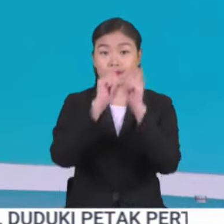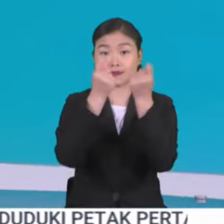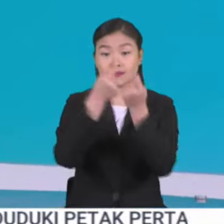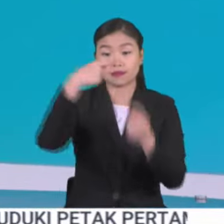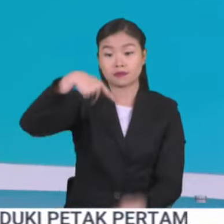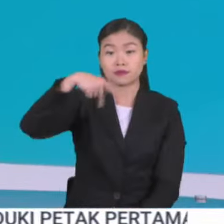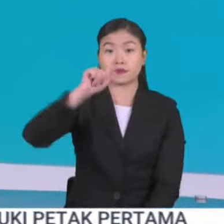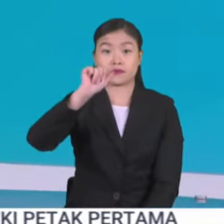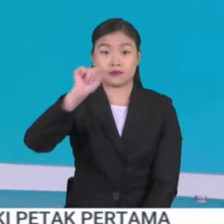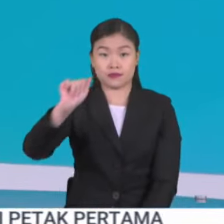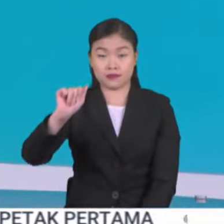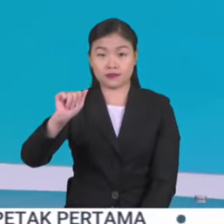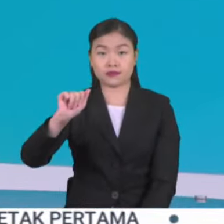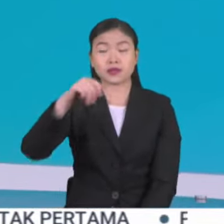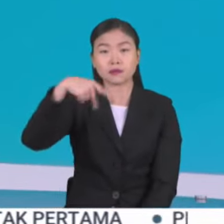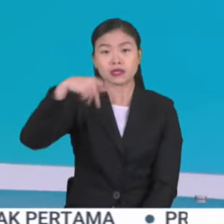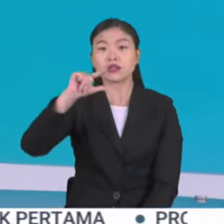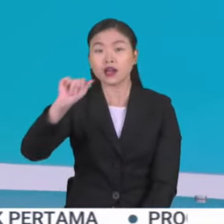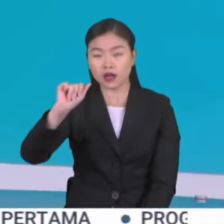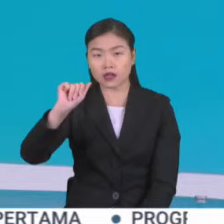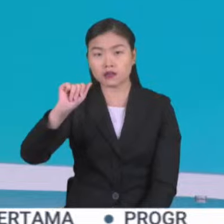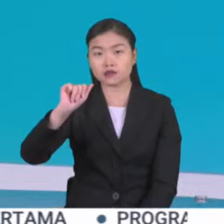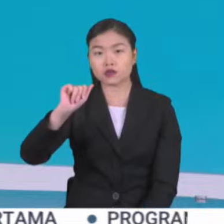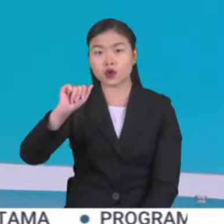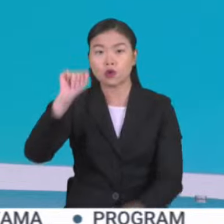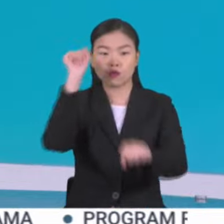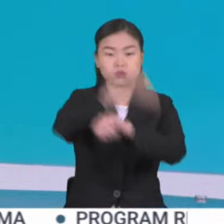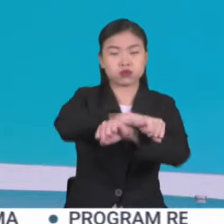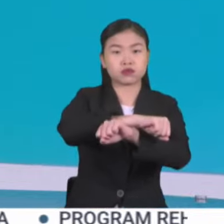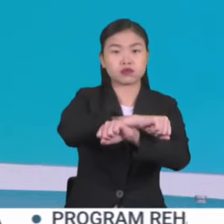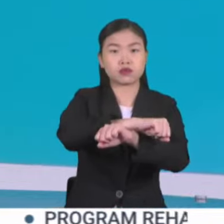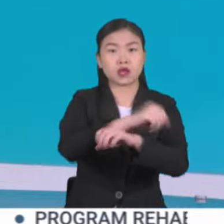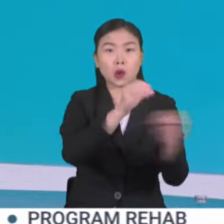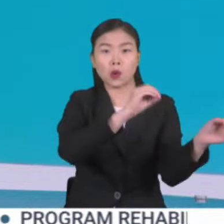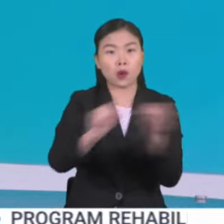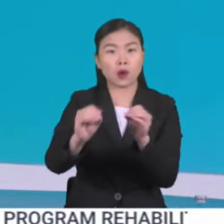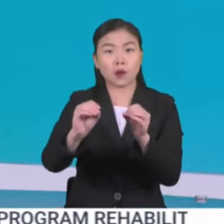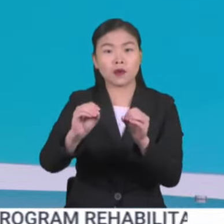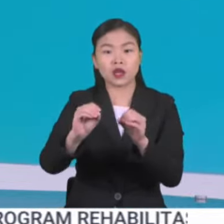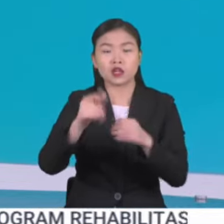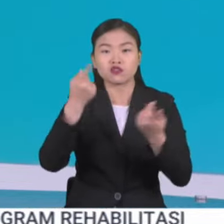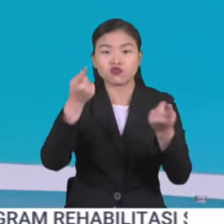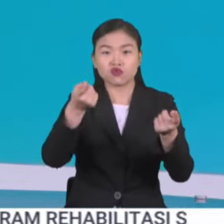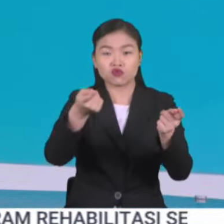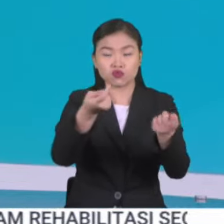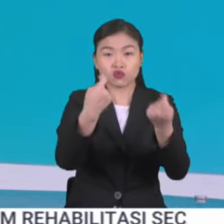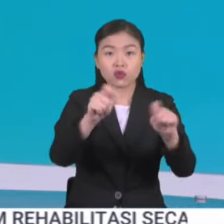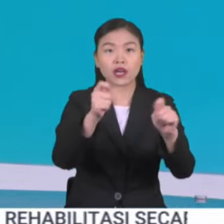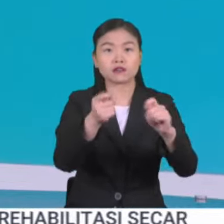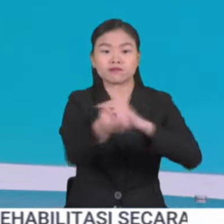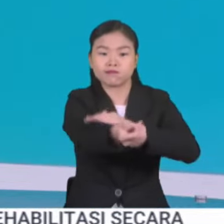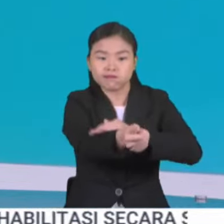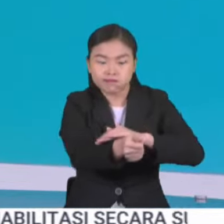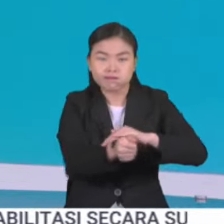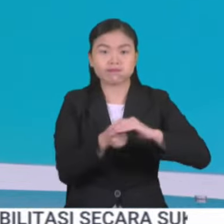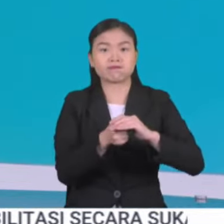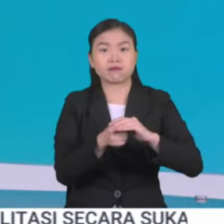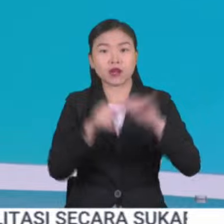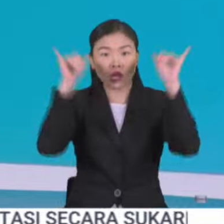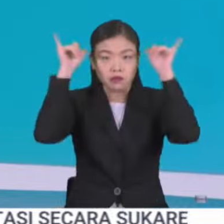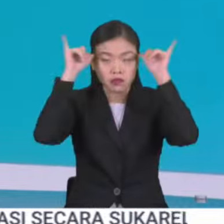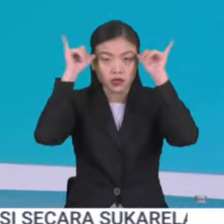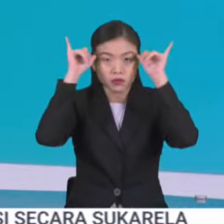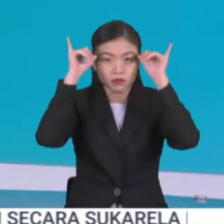pasukan gerakan am PGA Brigade Tenggara menumpaskan kegiatan seludup lembu menerusi op taring wawasan Kelantan di